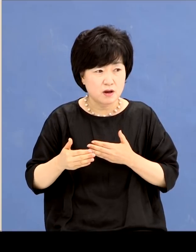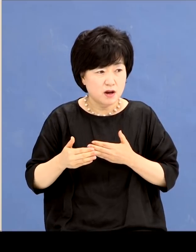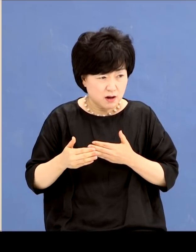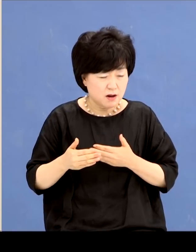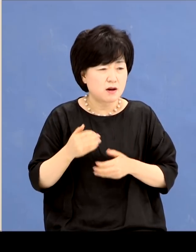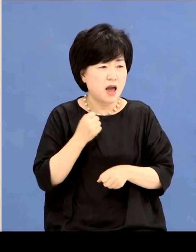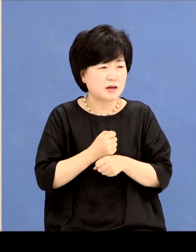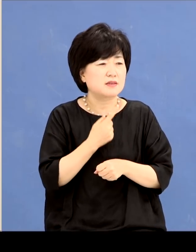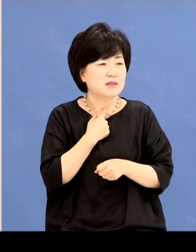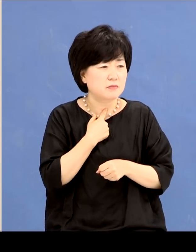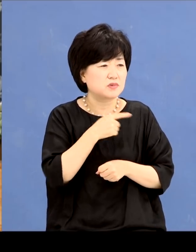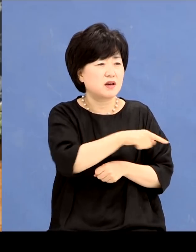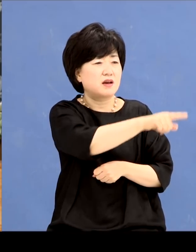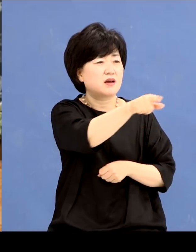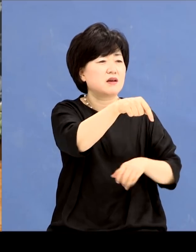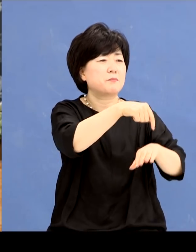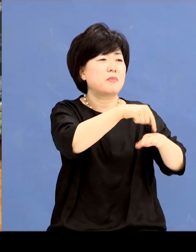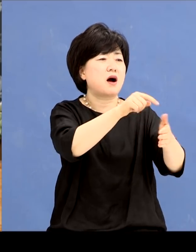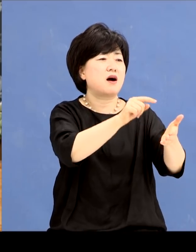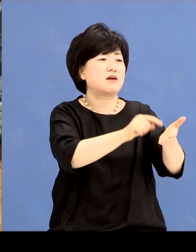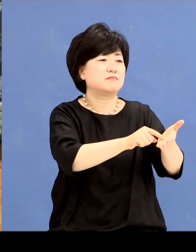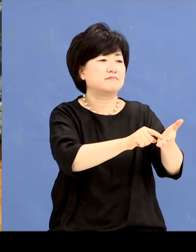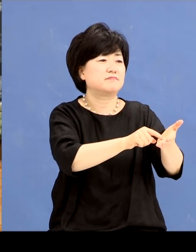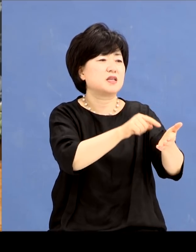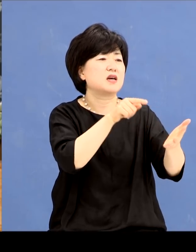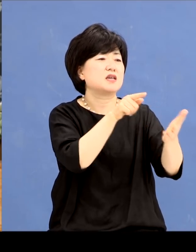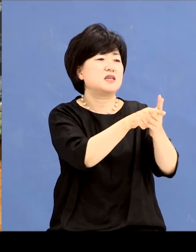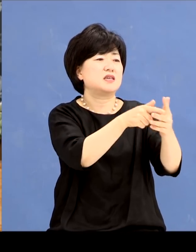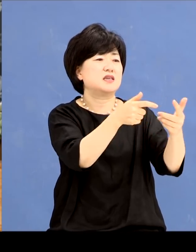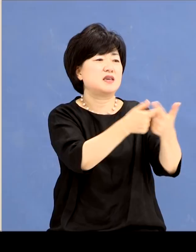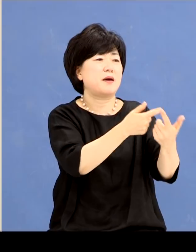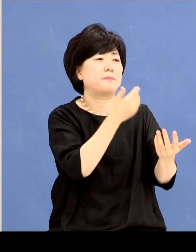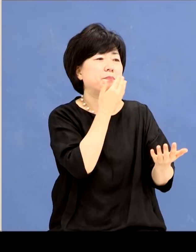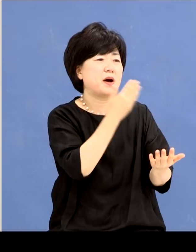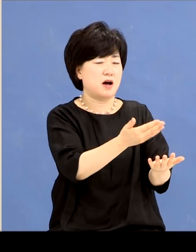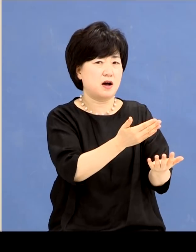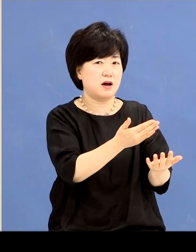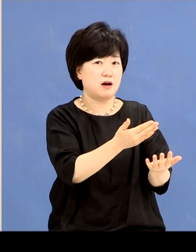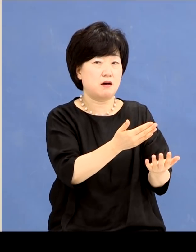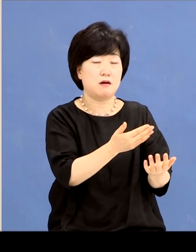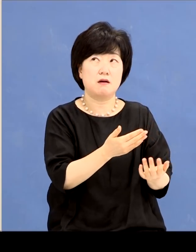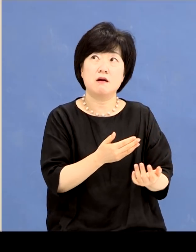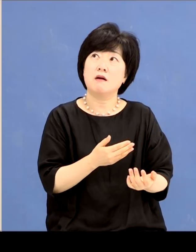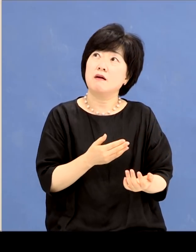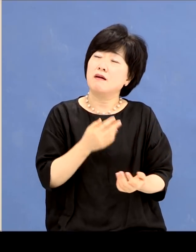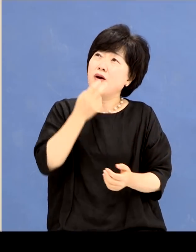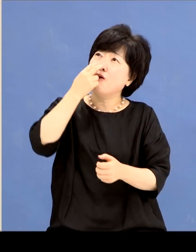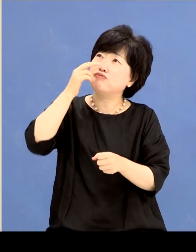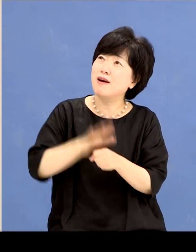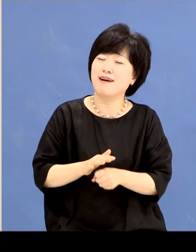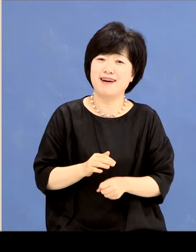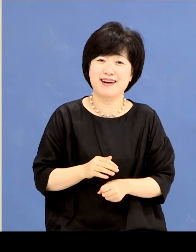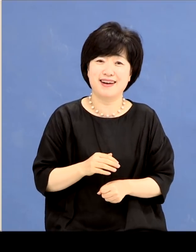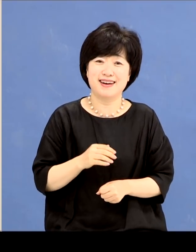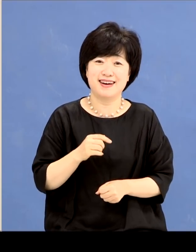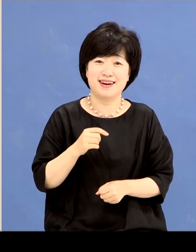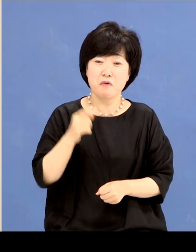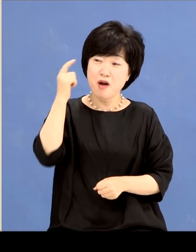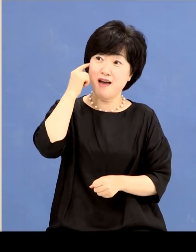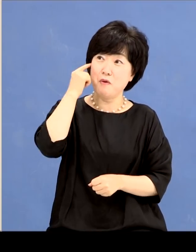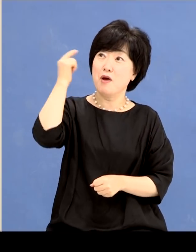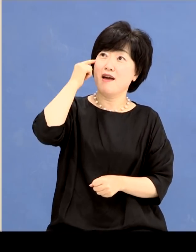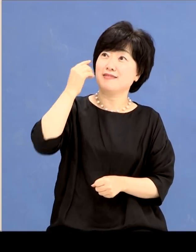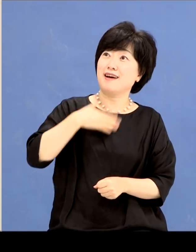마음을 너가 이해할 수 있었겠니? 이 마음이 드는데 처음에는 사실 너무 억울했어요. 너무